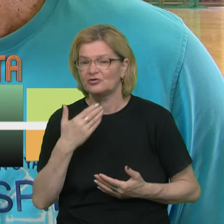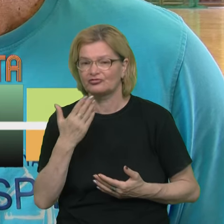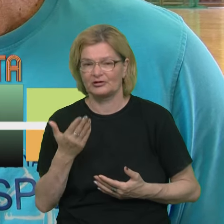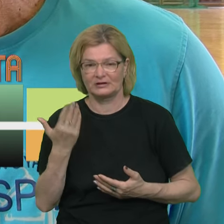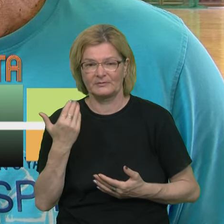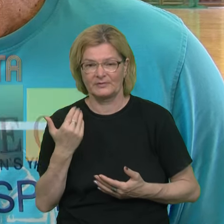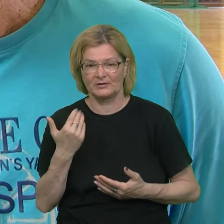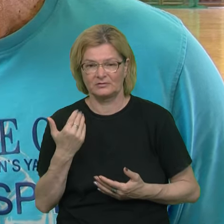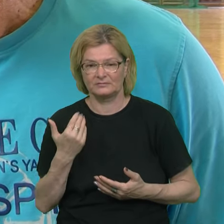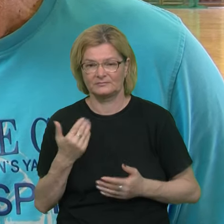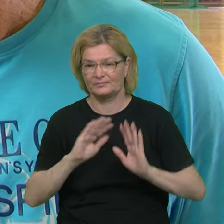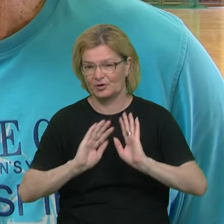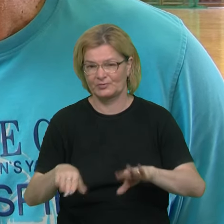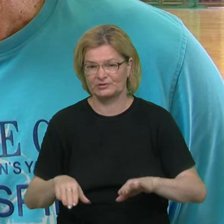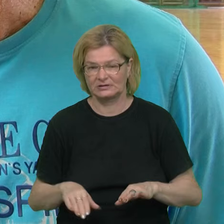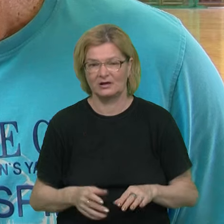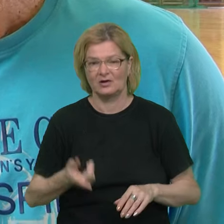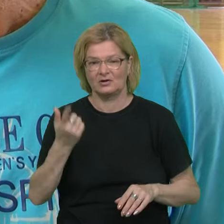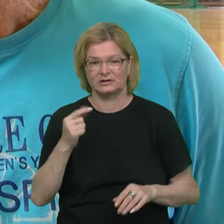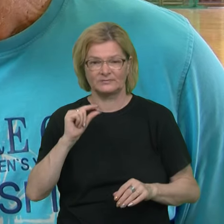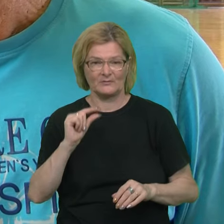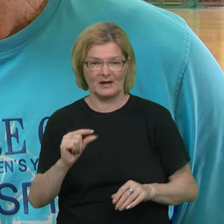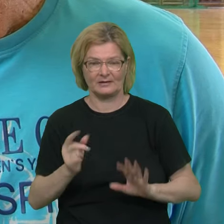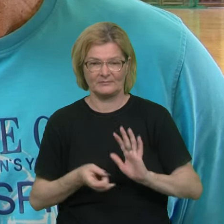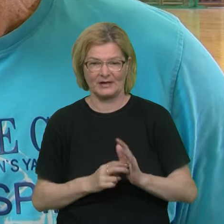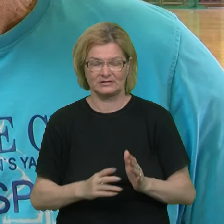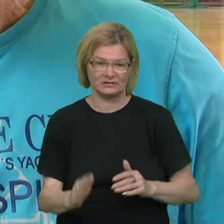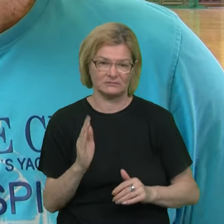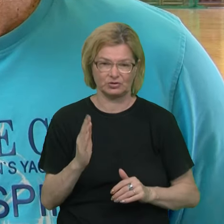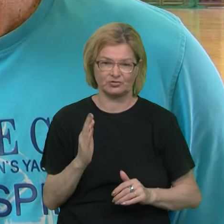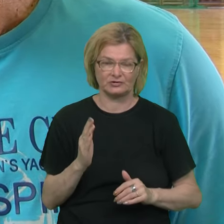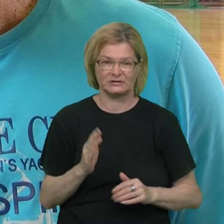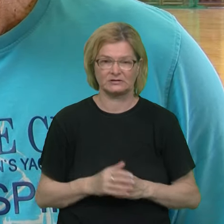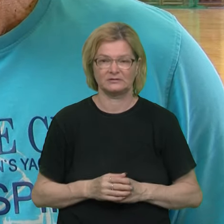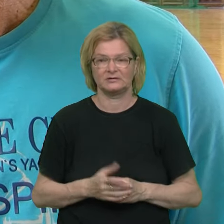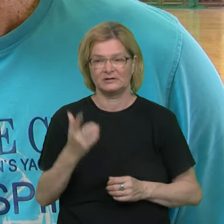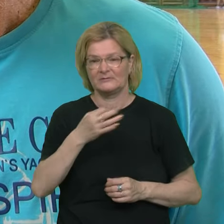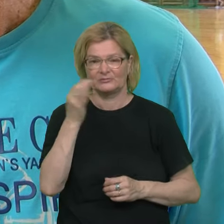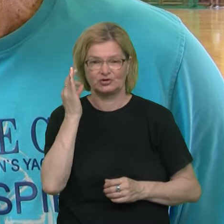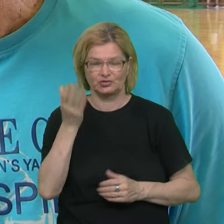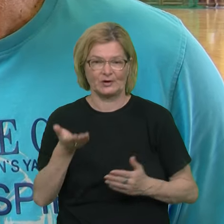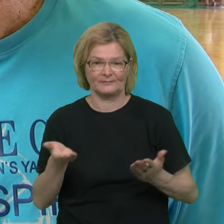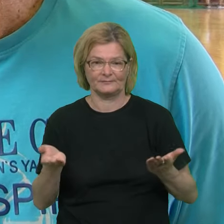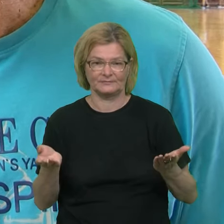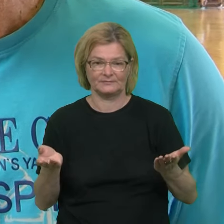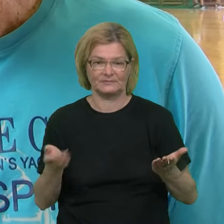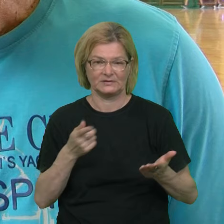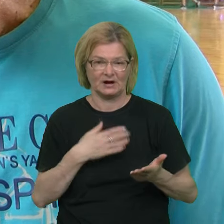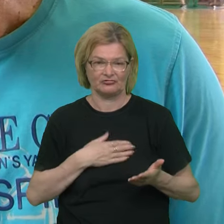bilo, šteta je bilo propustiti. I onda smo malo planirali za budućnost i pitali smo